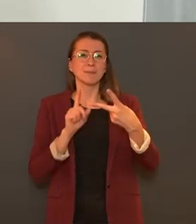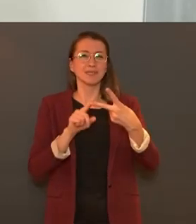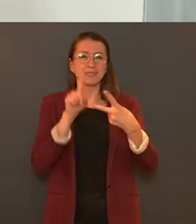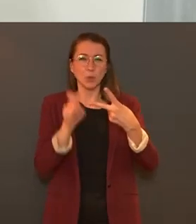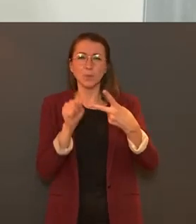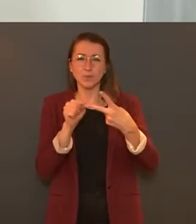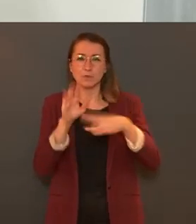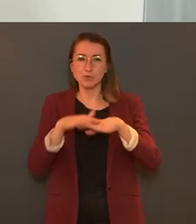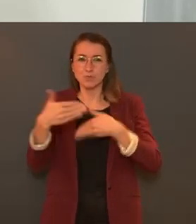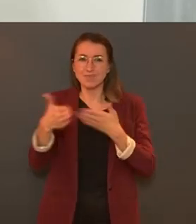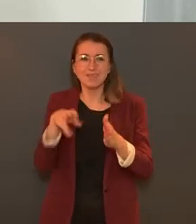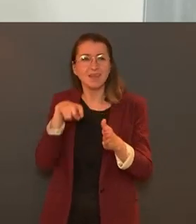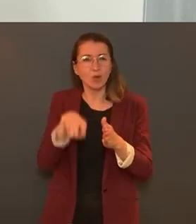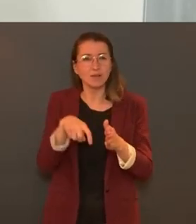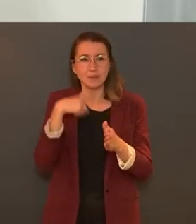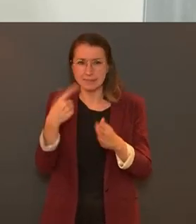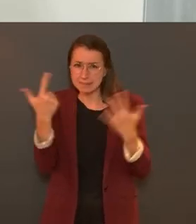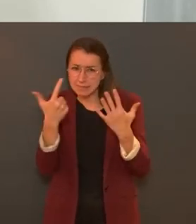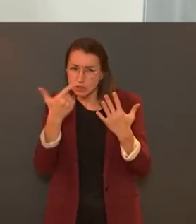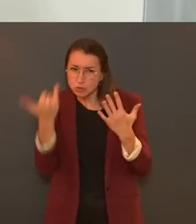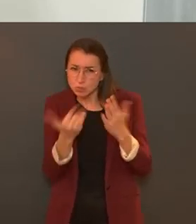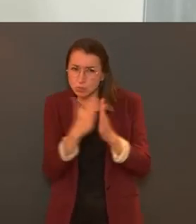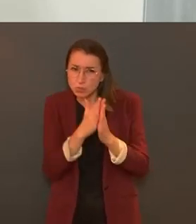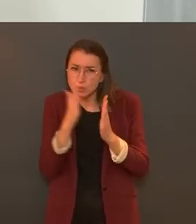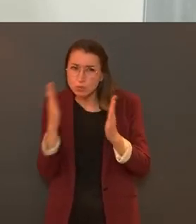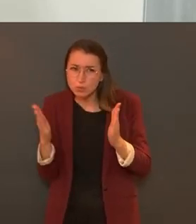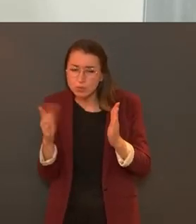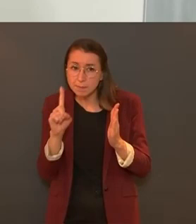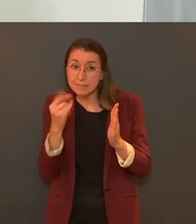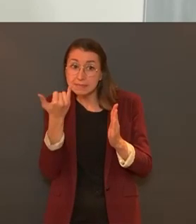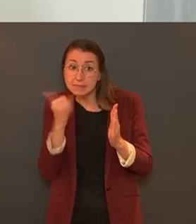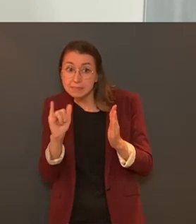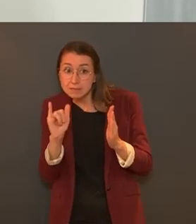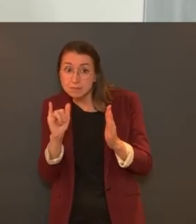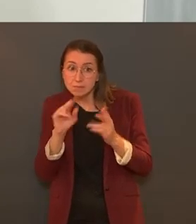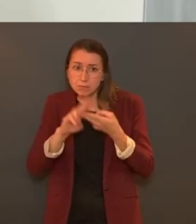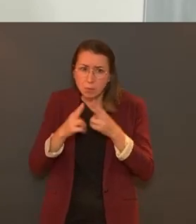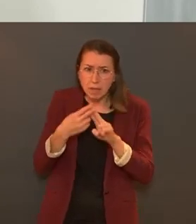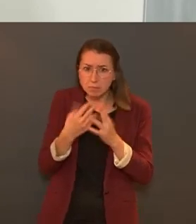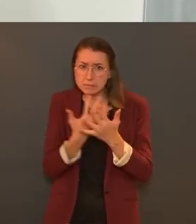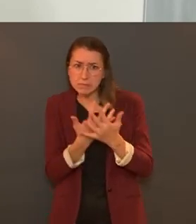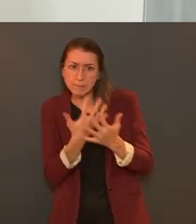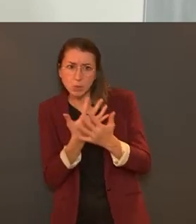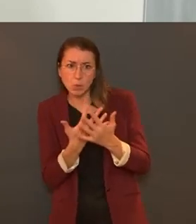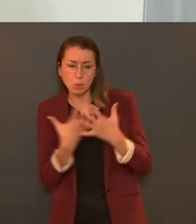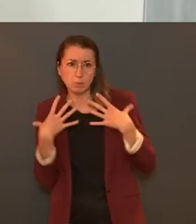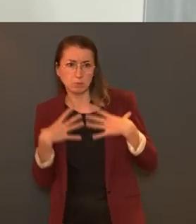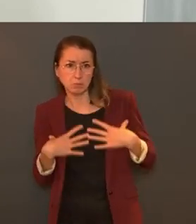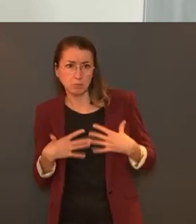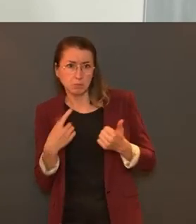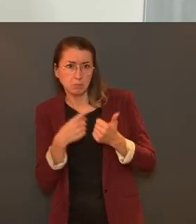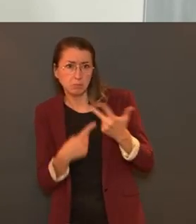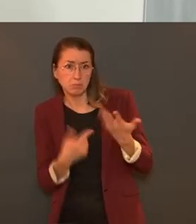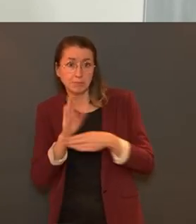avez dit. Que se passe-t-il si à partir du moment où on a des symptômes cliniques, on reçoit le résultat du test, parce que ça prend du temps, seulement le 3e, le